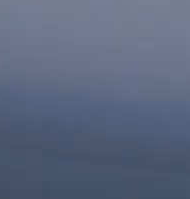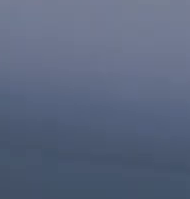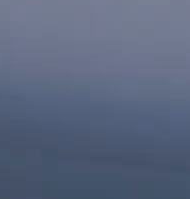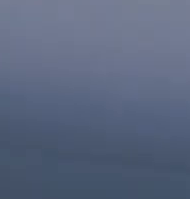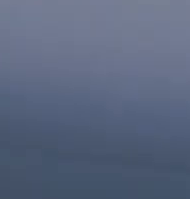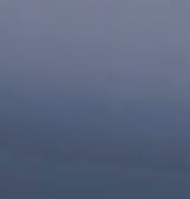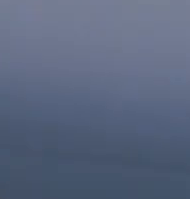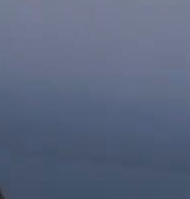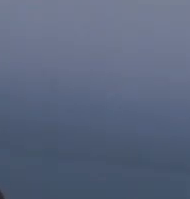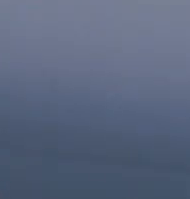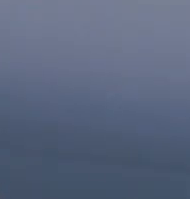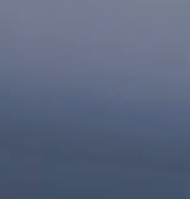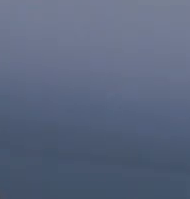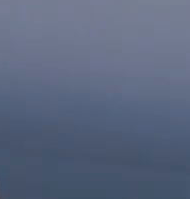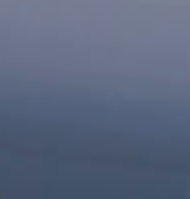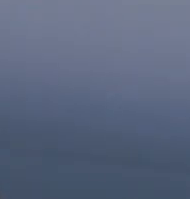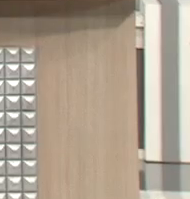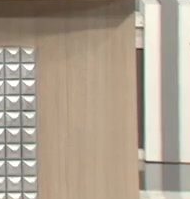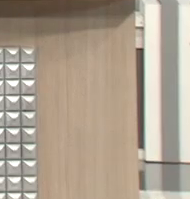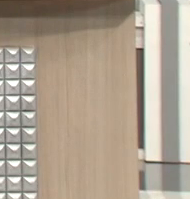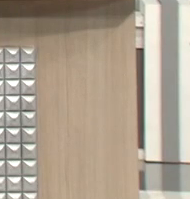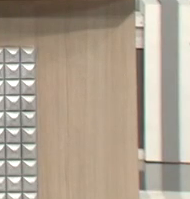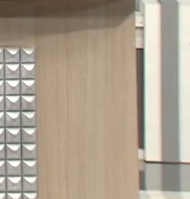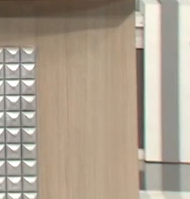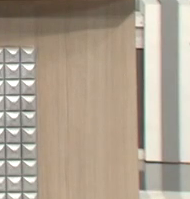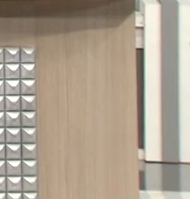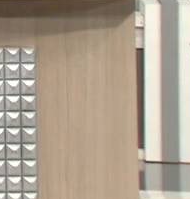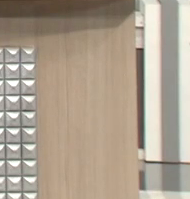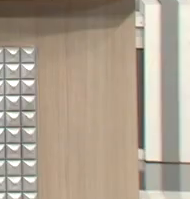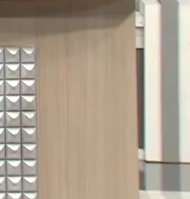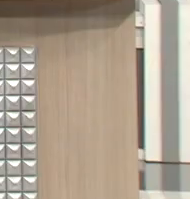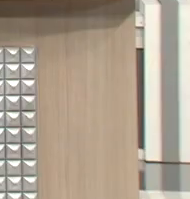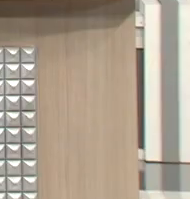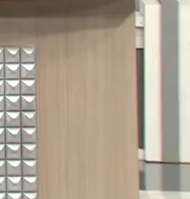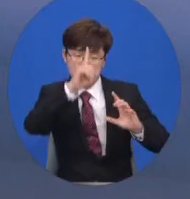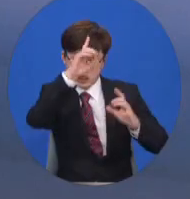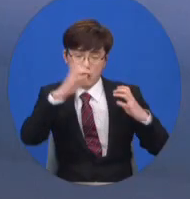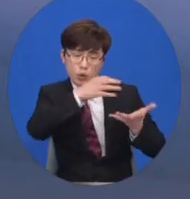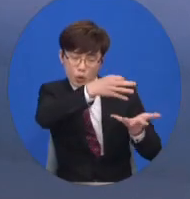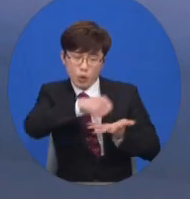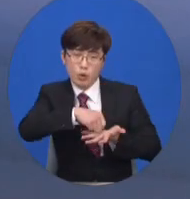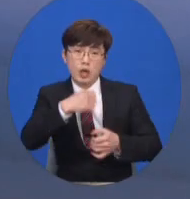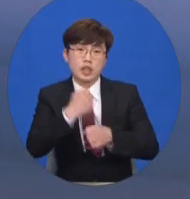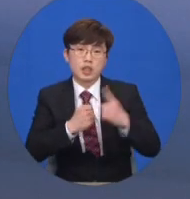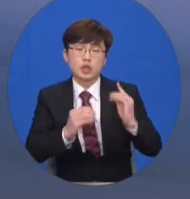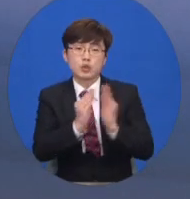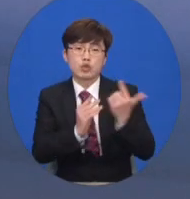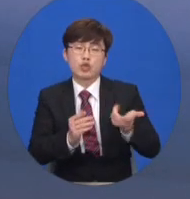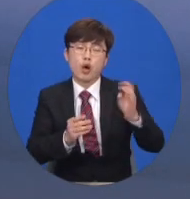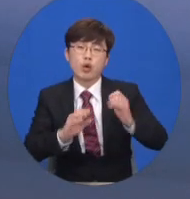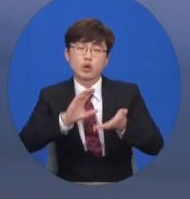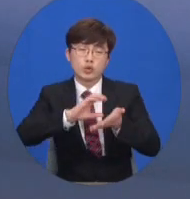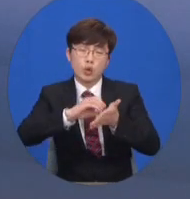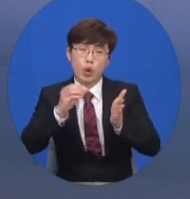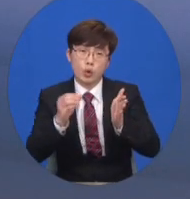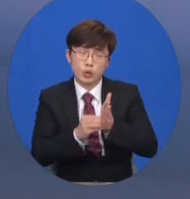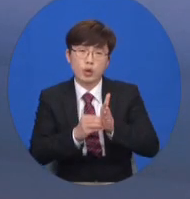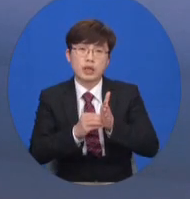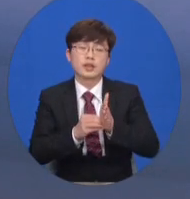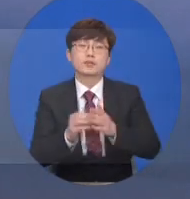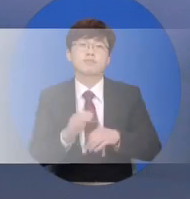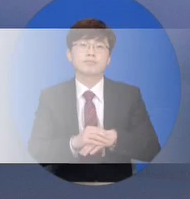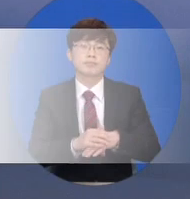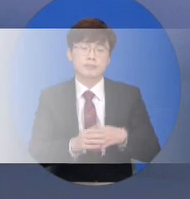경험과 여당 후보의 힘 인맥을 내세우며 자신이 적임자라고 강조했습니다 1조 6천억 억에